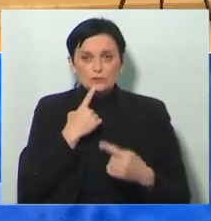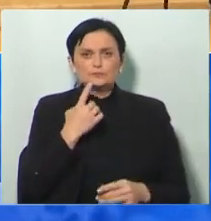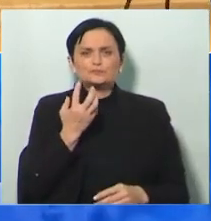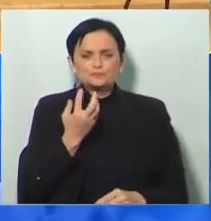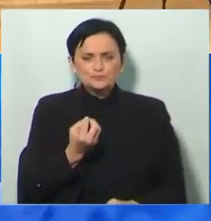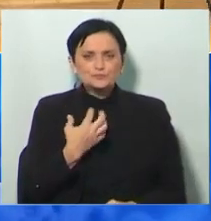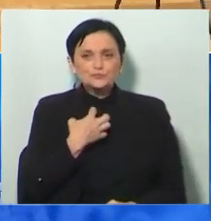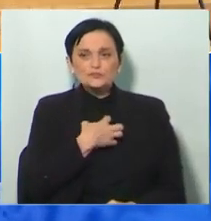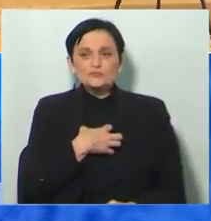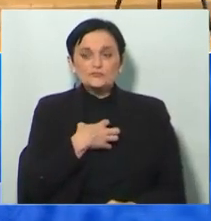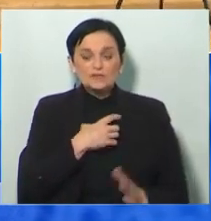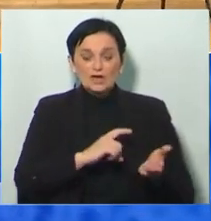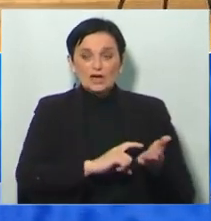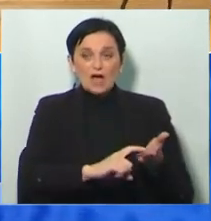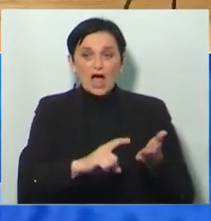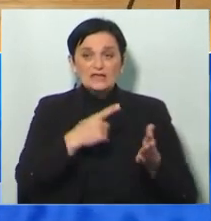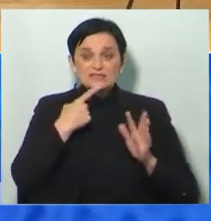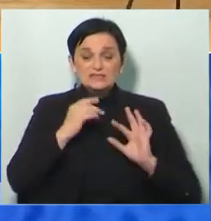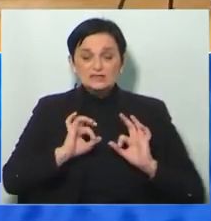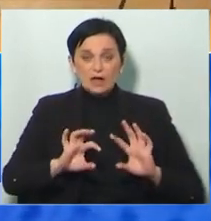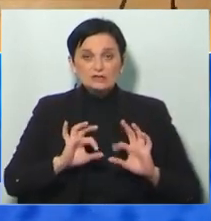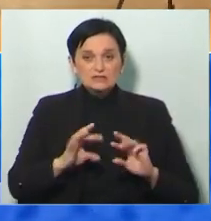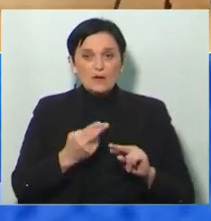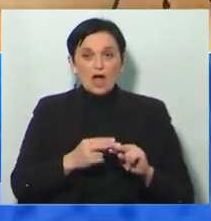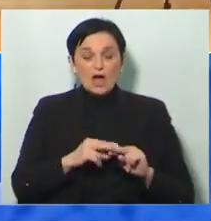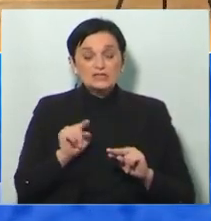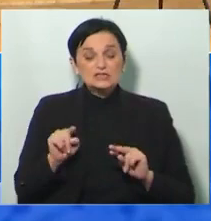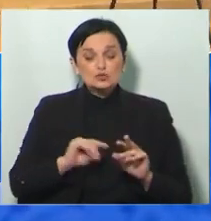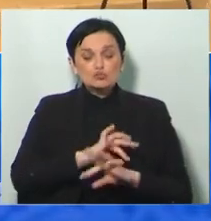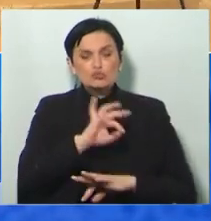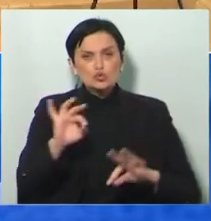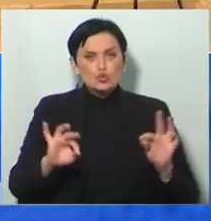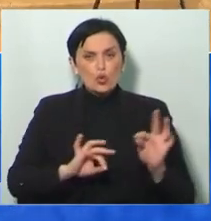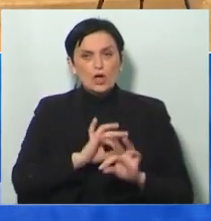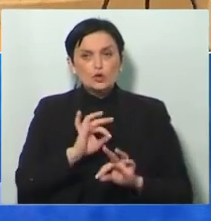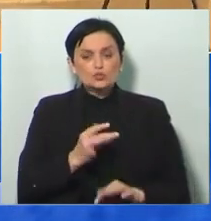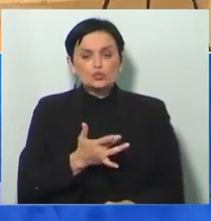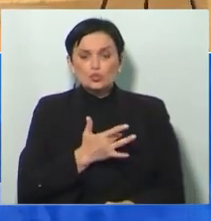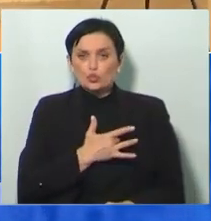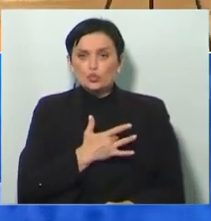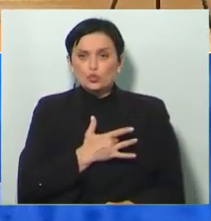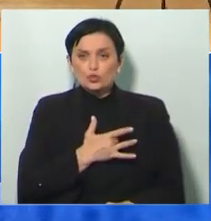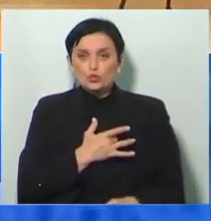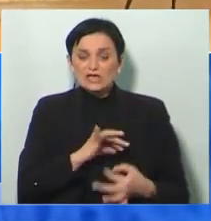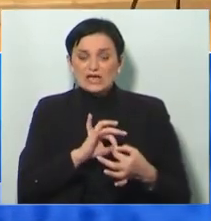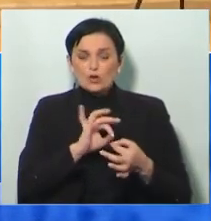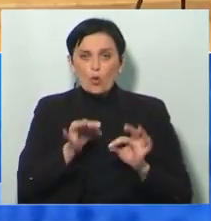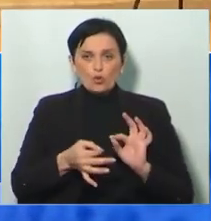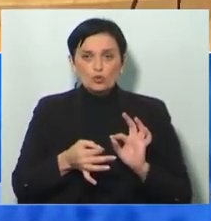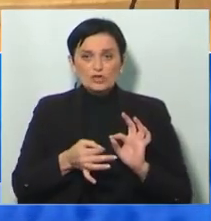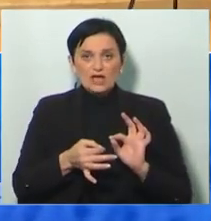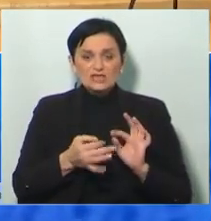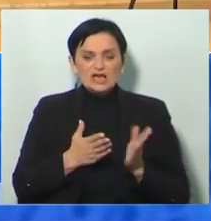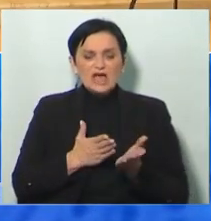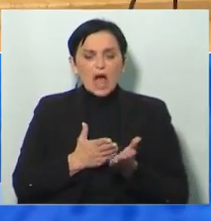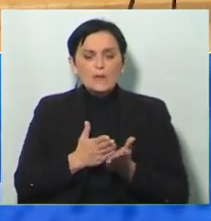უფრო მნიშვნელოვანია იმის ხაზგასმა, რომ ეს პროექტი გულისხმობს კონკრეტული ამოცანის,